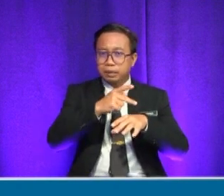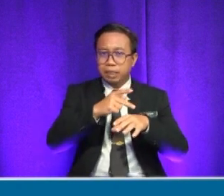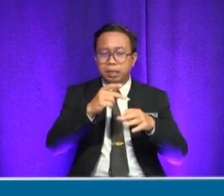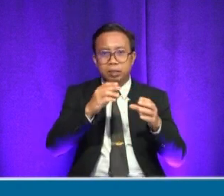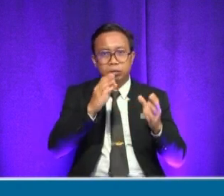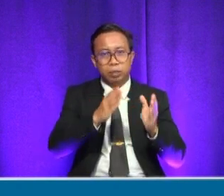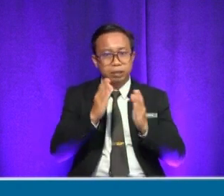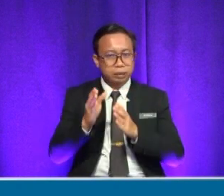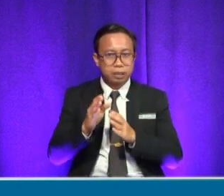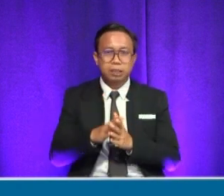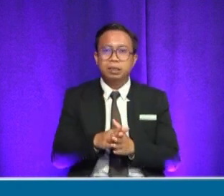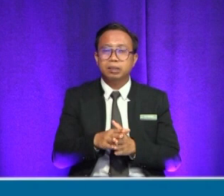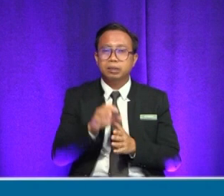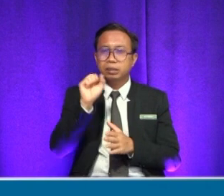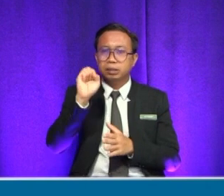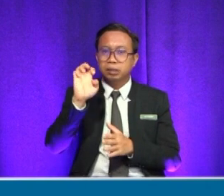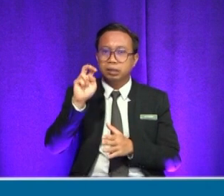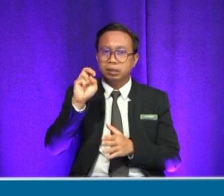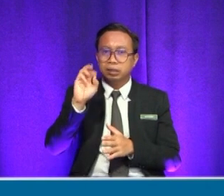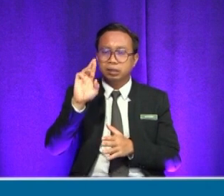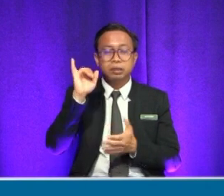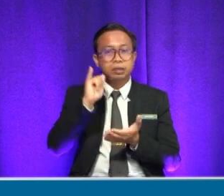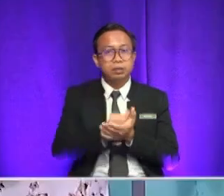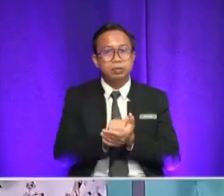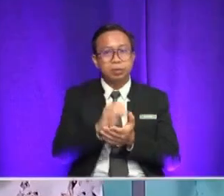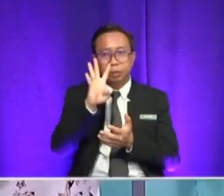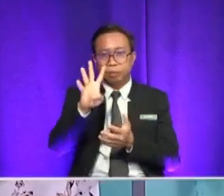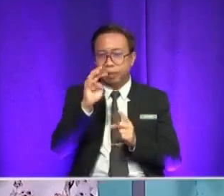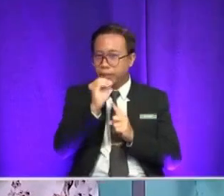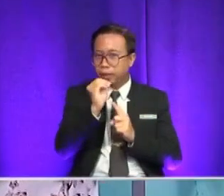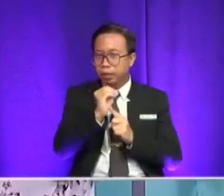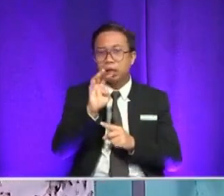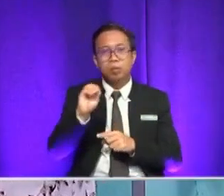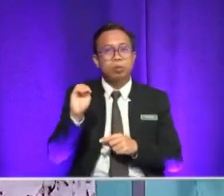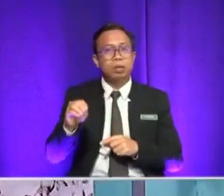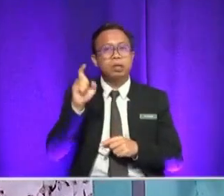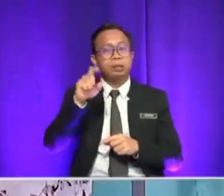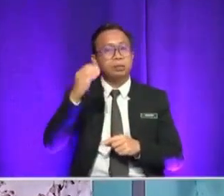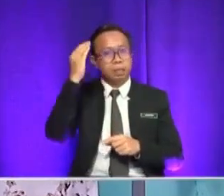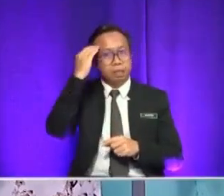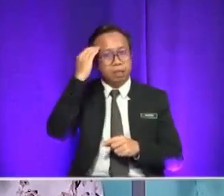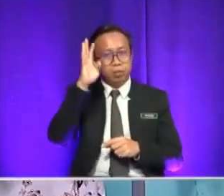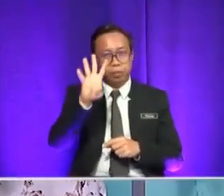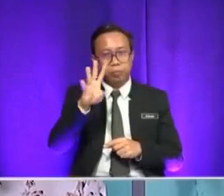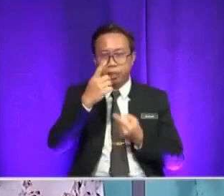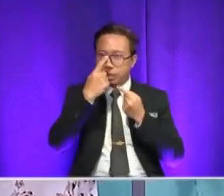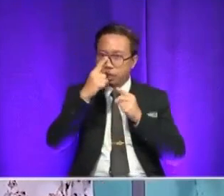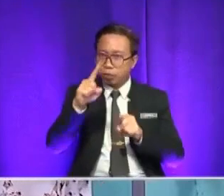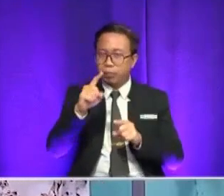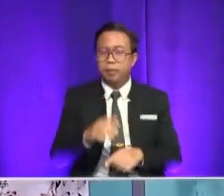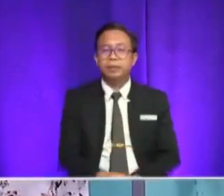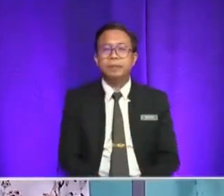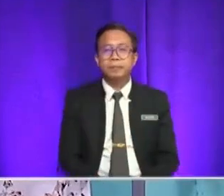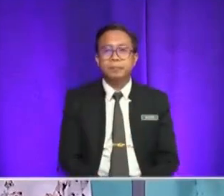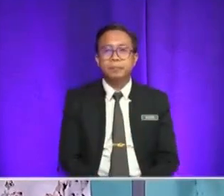tersebut. 4 markah. Jadi dekat sini bila murid tengok 4 markah, murid perlu tahu mesti ada 4 jawapan